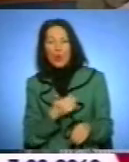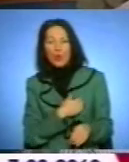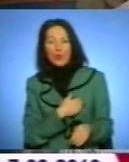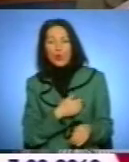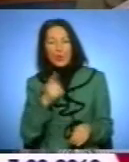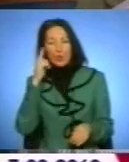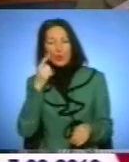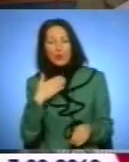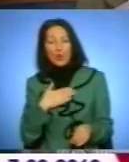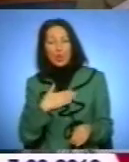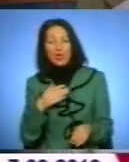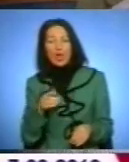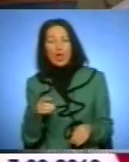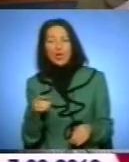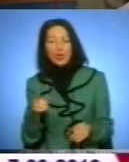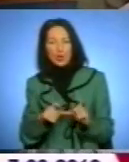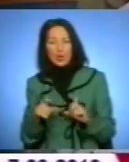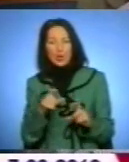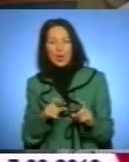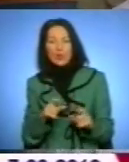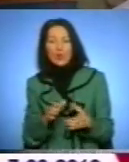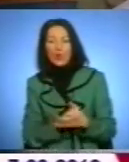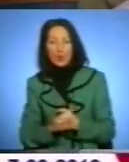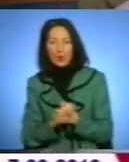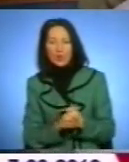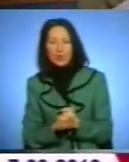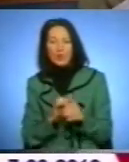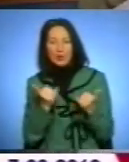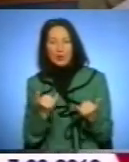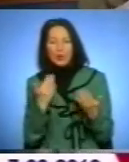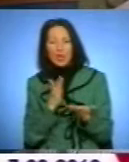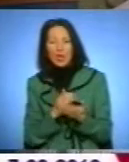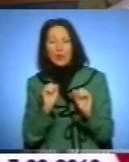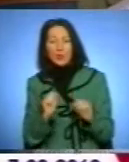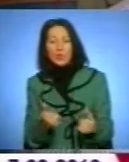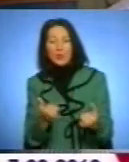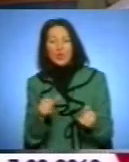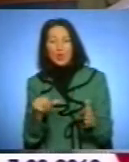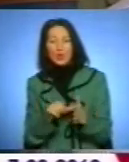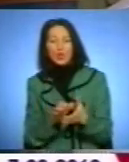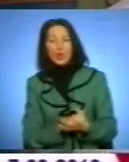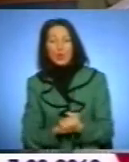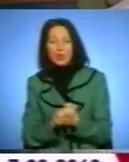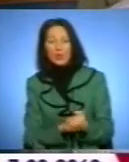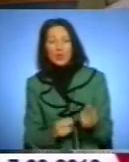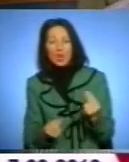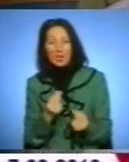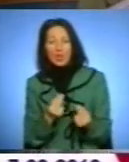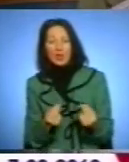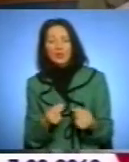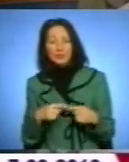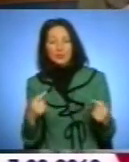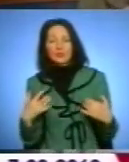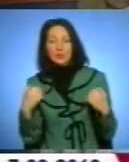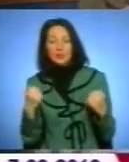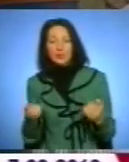студентів дух колективізму. І саме сьогодні є можливість прийняти участь в колективних іграх, саме в тих героїх видах спорту. Це волейбол,